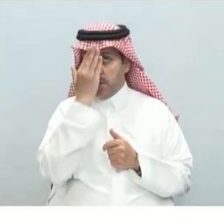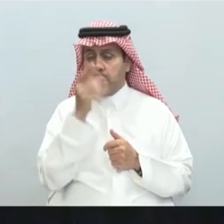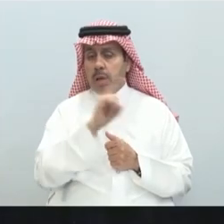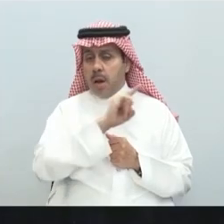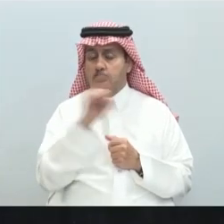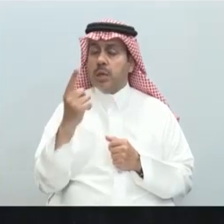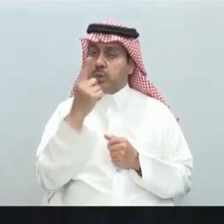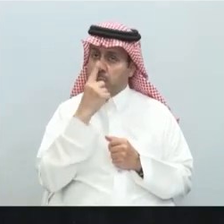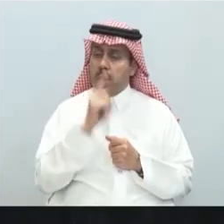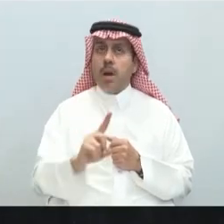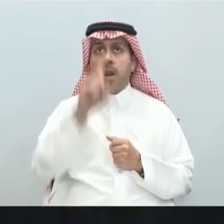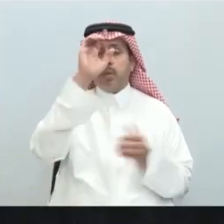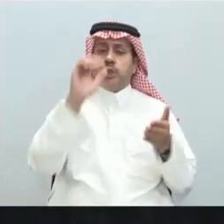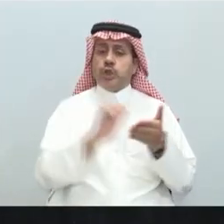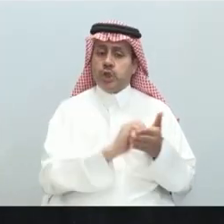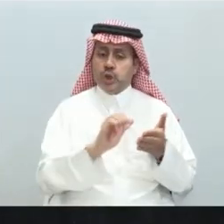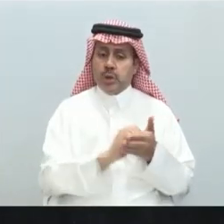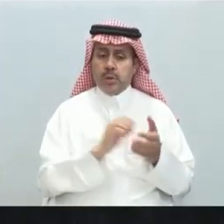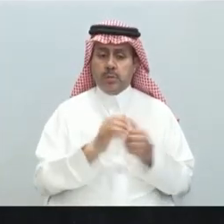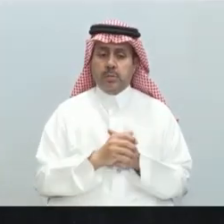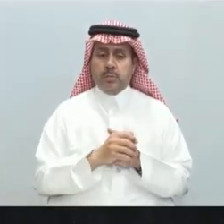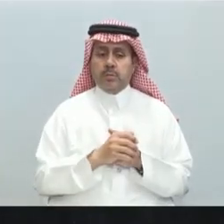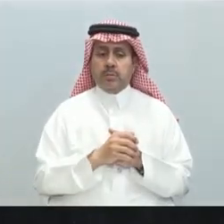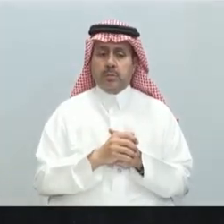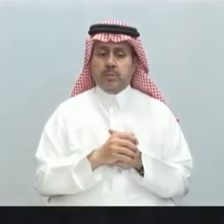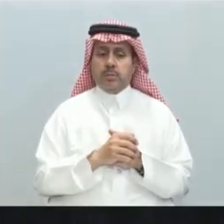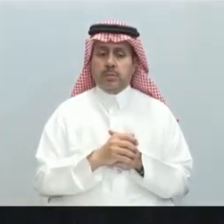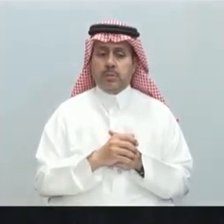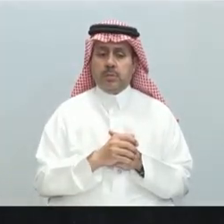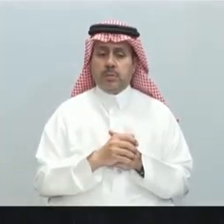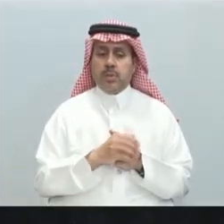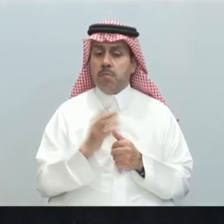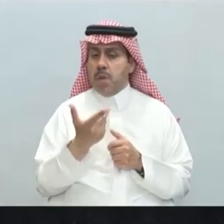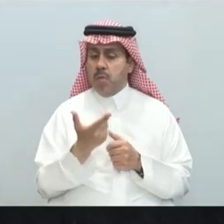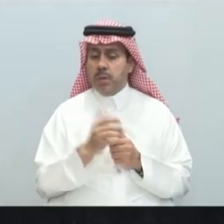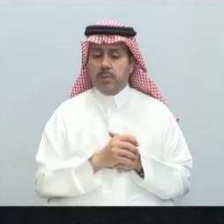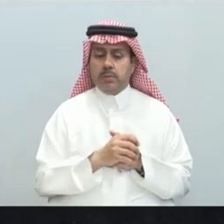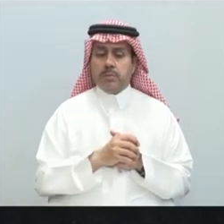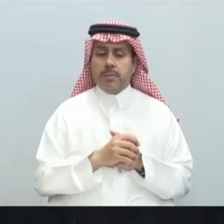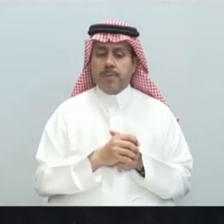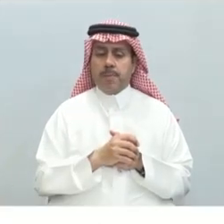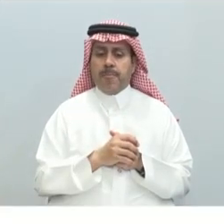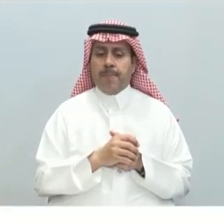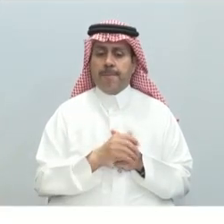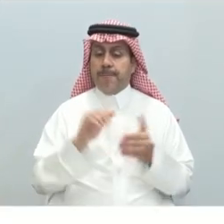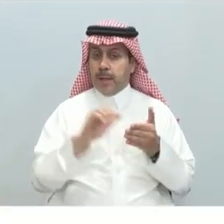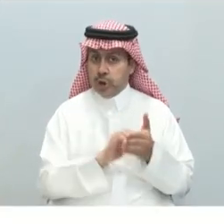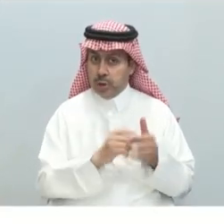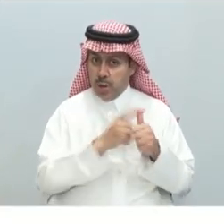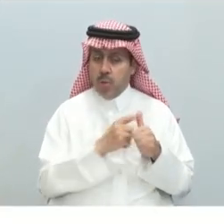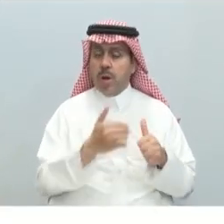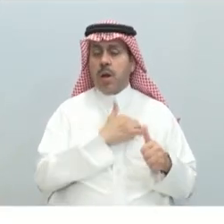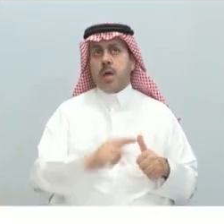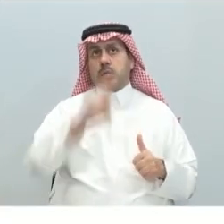التي يتعبد بها العبد لربه جل وعلا لا بد فيها من شرطين ما هما نعم الشرط الاول